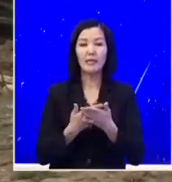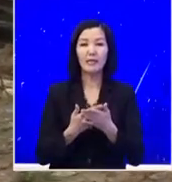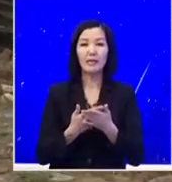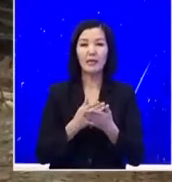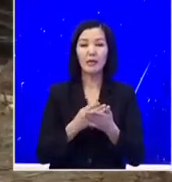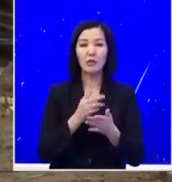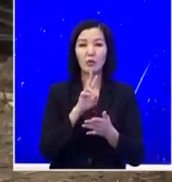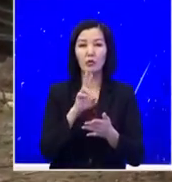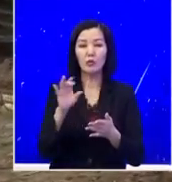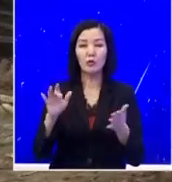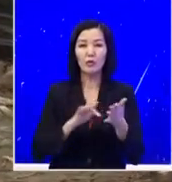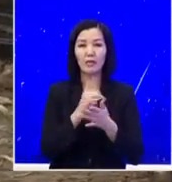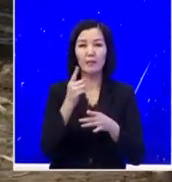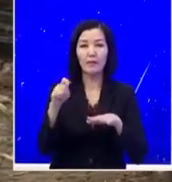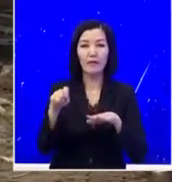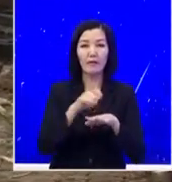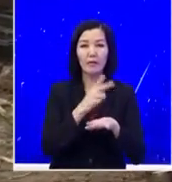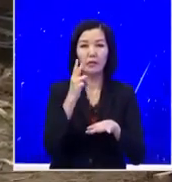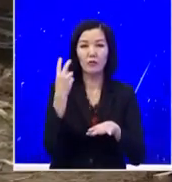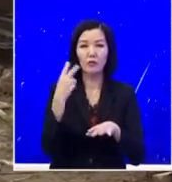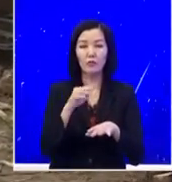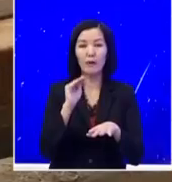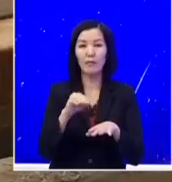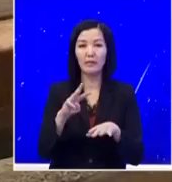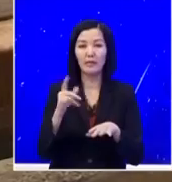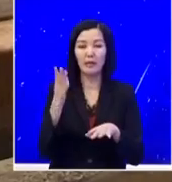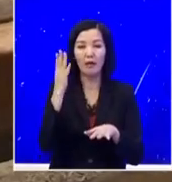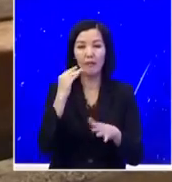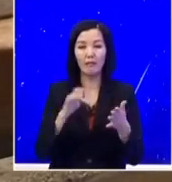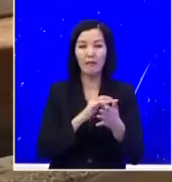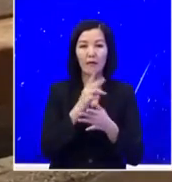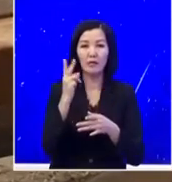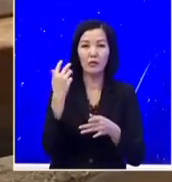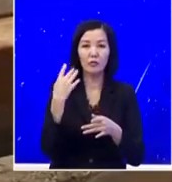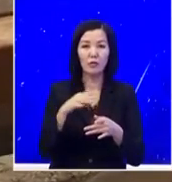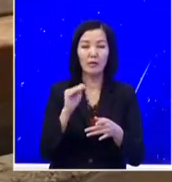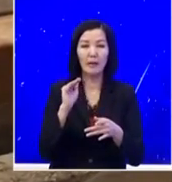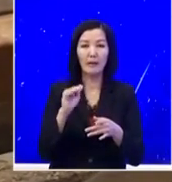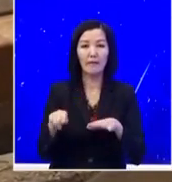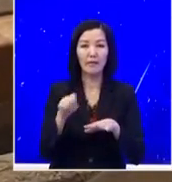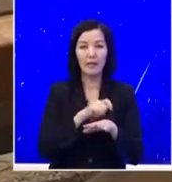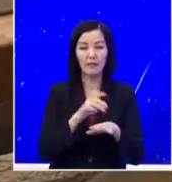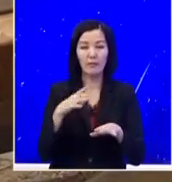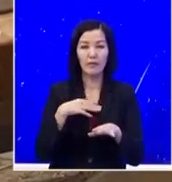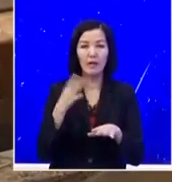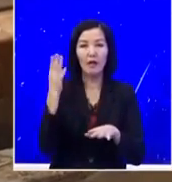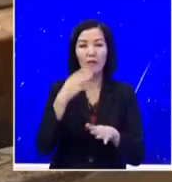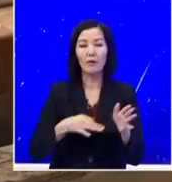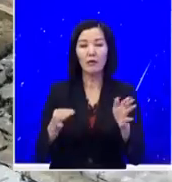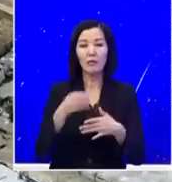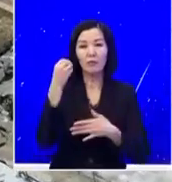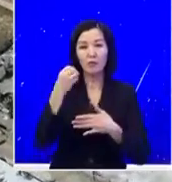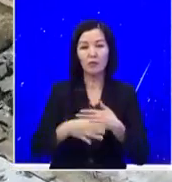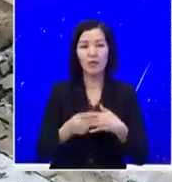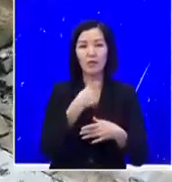қала Нұр-Сұлтанда бір шаршы метр 220 мың теңге болса, Алматыда 240 мың шамасында. Ал Алматы облысы